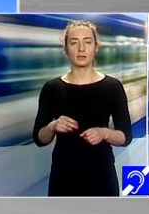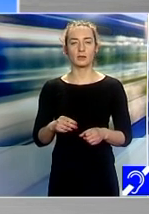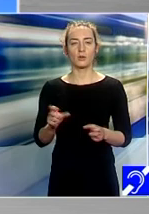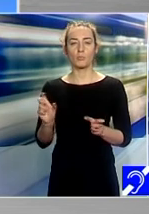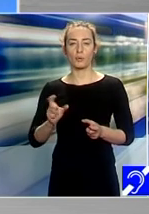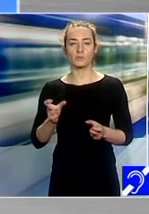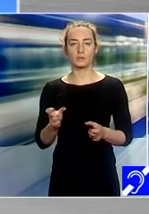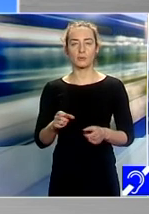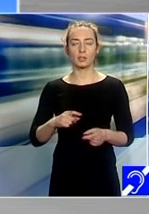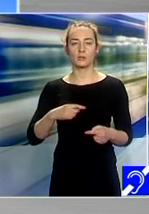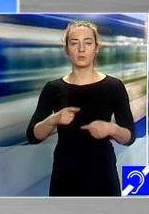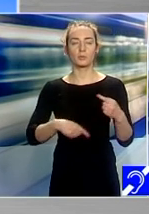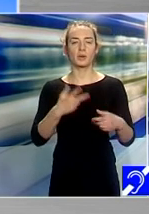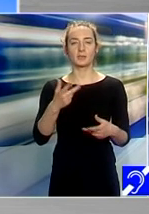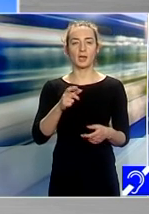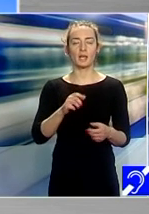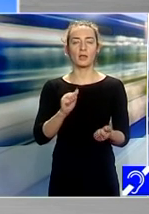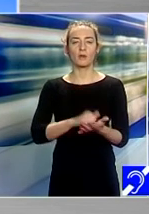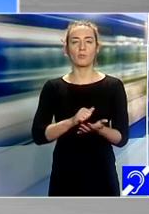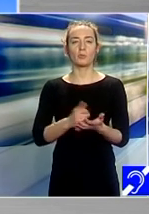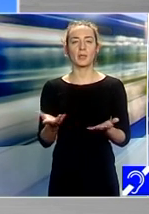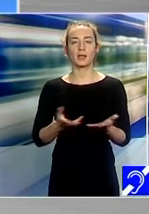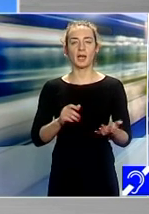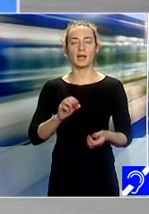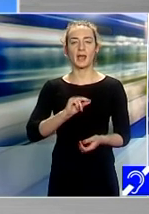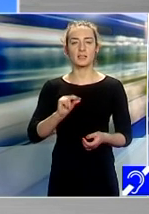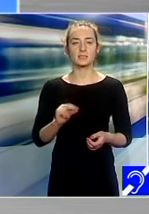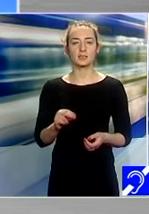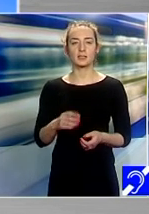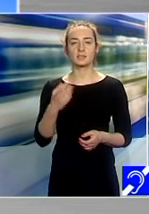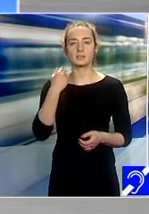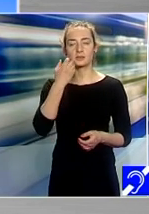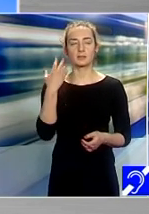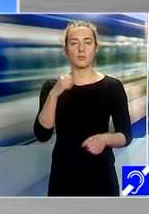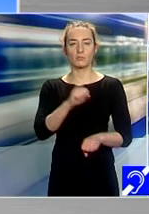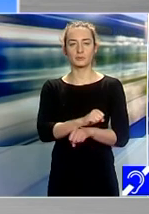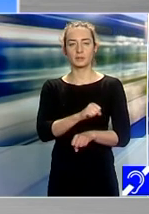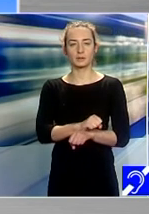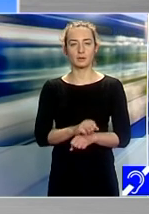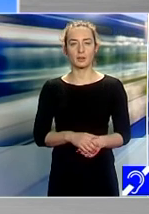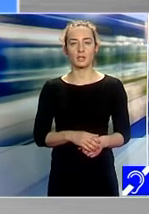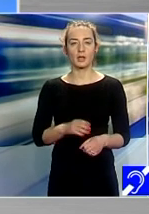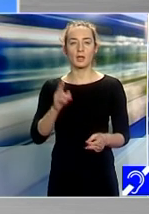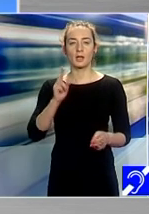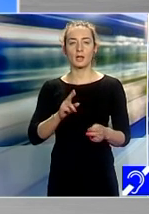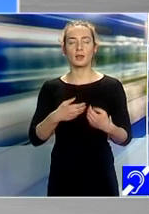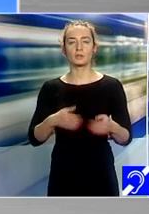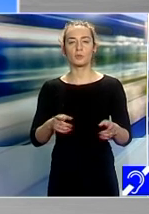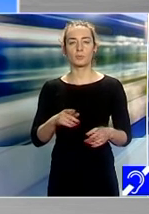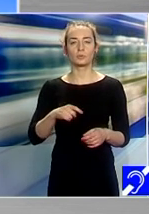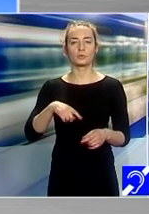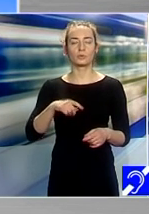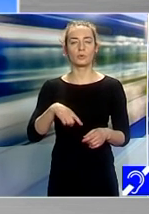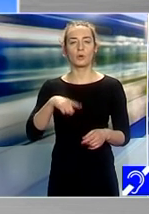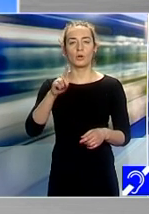celor 3 volume pe care le-a scris în timpul detenției. La începutul lunii februarie a intrat în